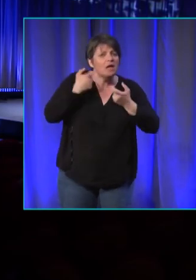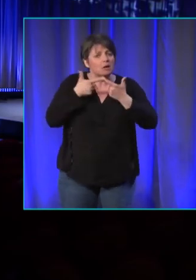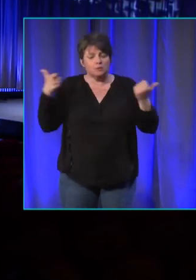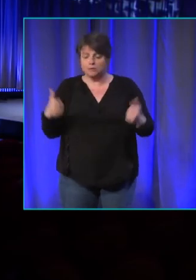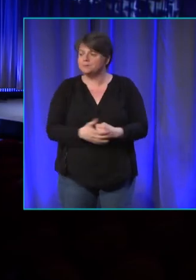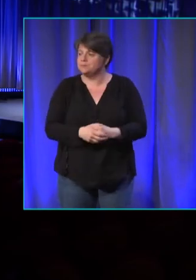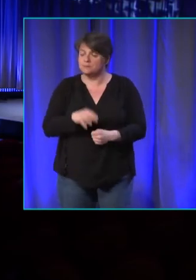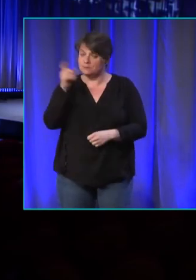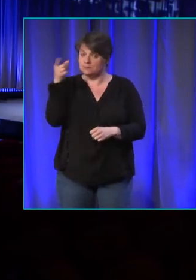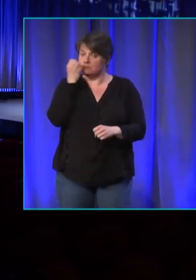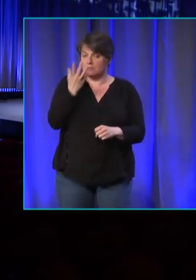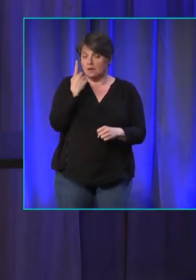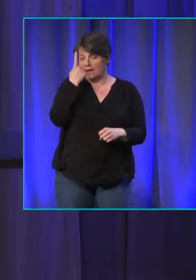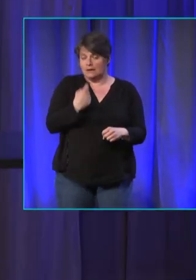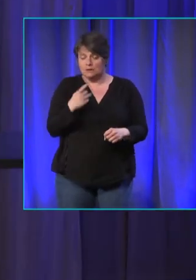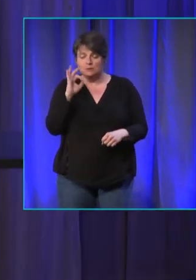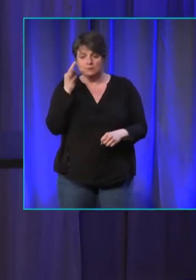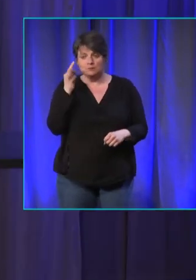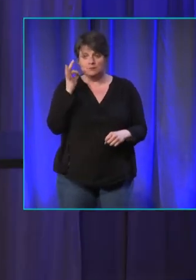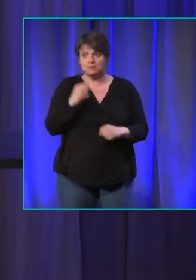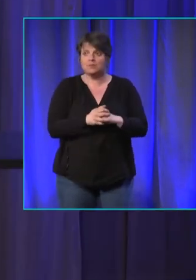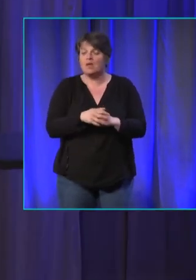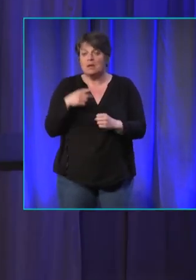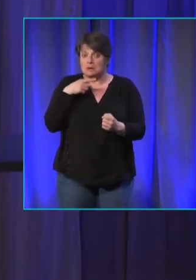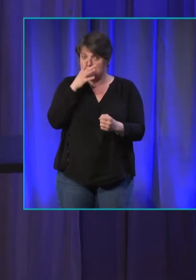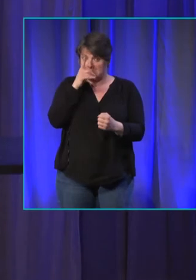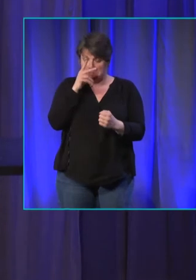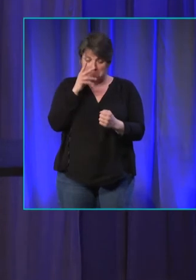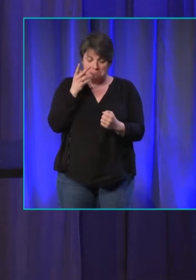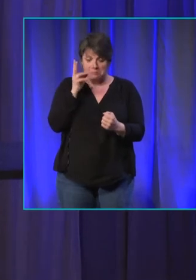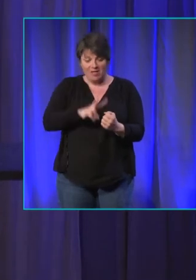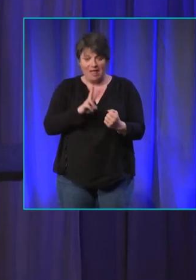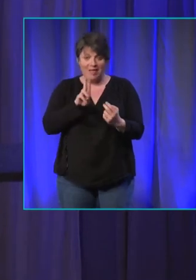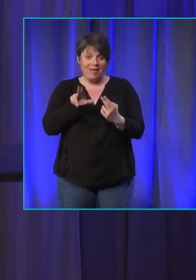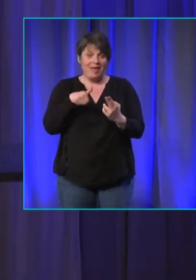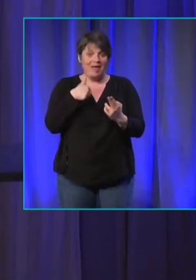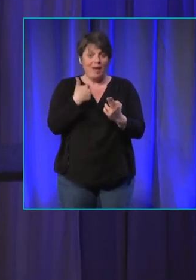c'est une bonne question. Alors j'ai pas la réponse.